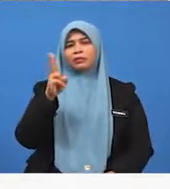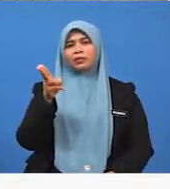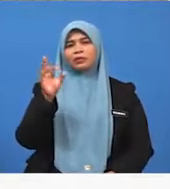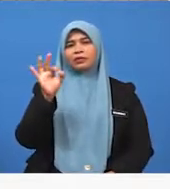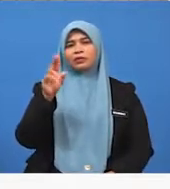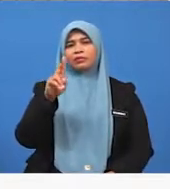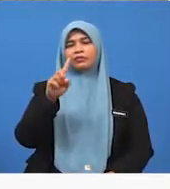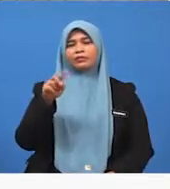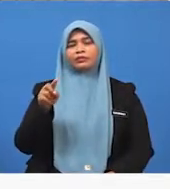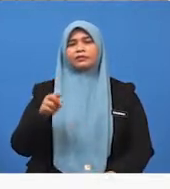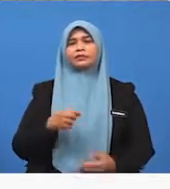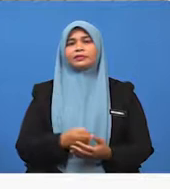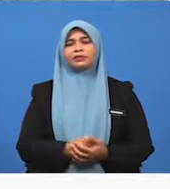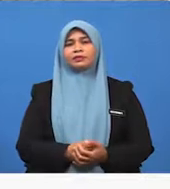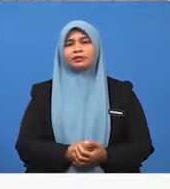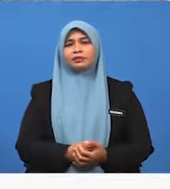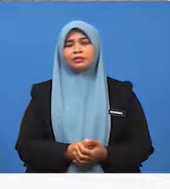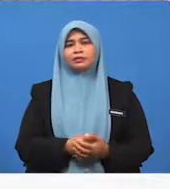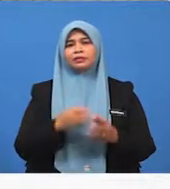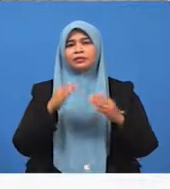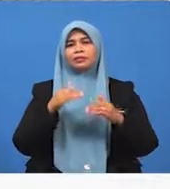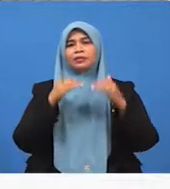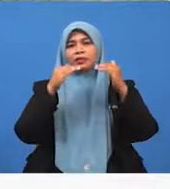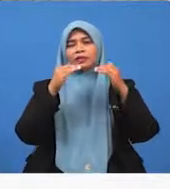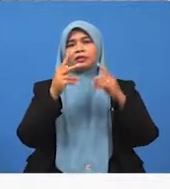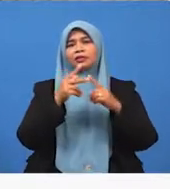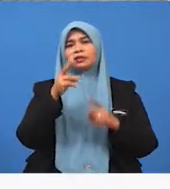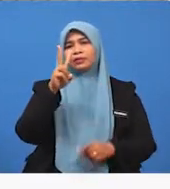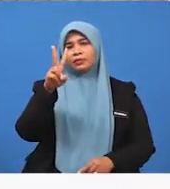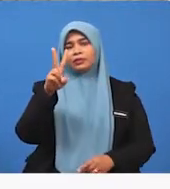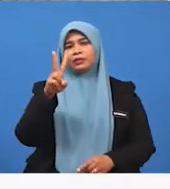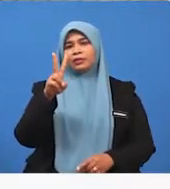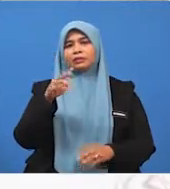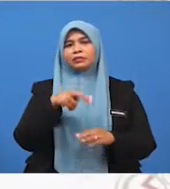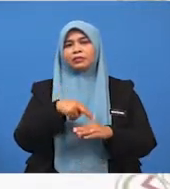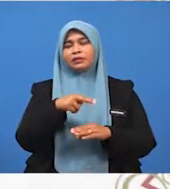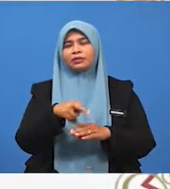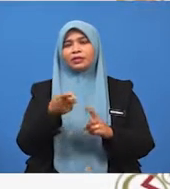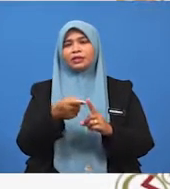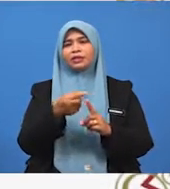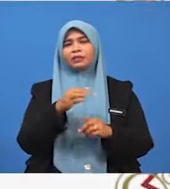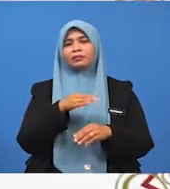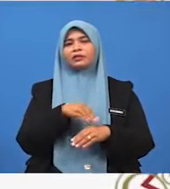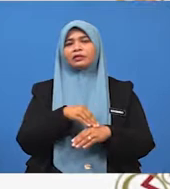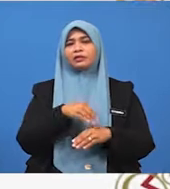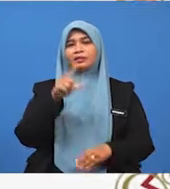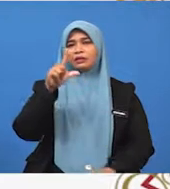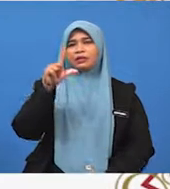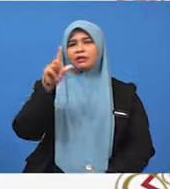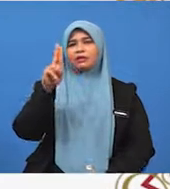dunia. Hal ini dijelaskan melalui firman Allah Subhanahu wa taala dalam surah Al-Baqarah